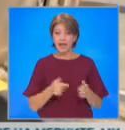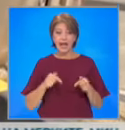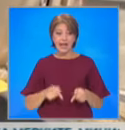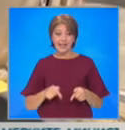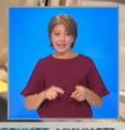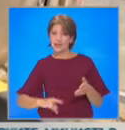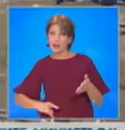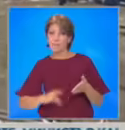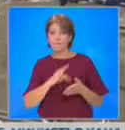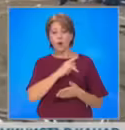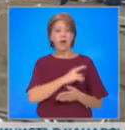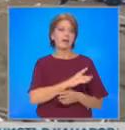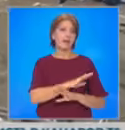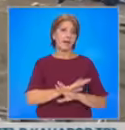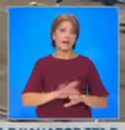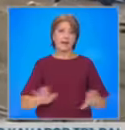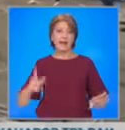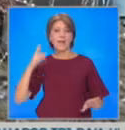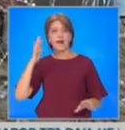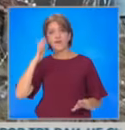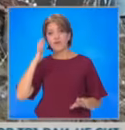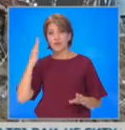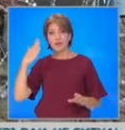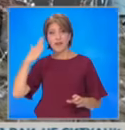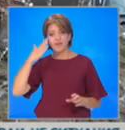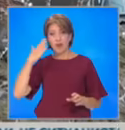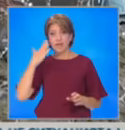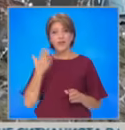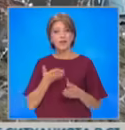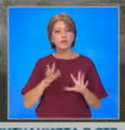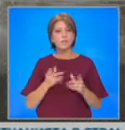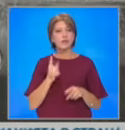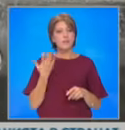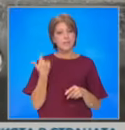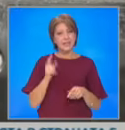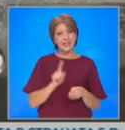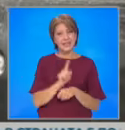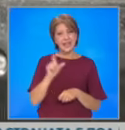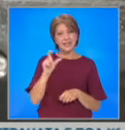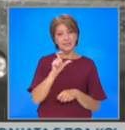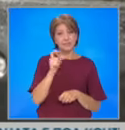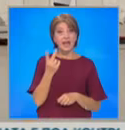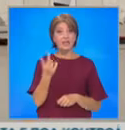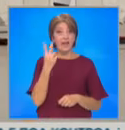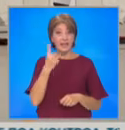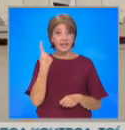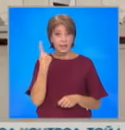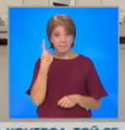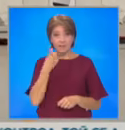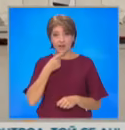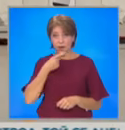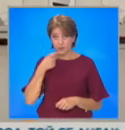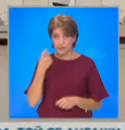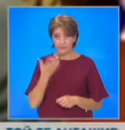на С-17 слага край на една военна сага, започнала малко преди 11 септември 2001 и белязала мандатите на